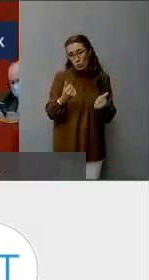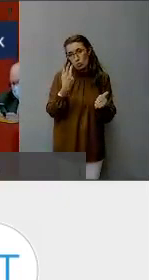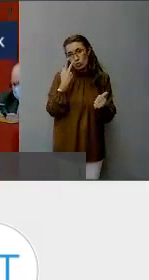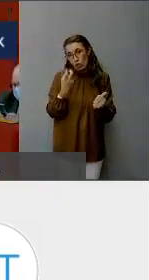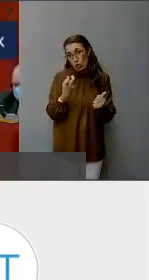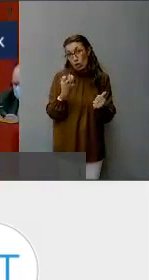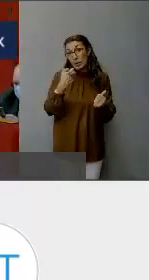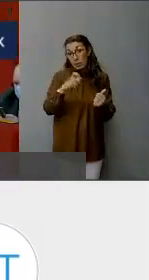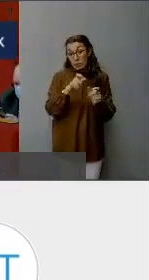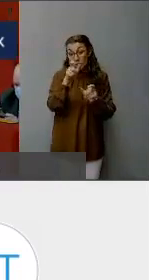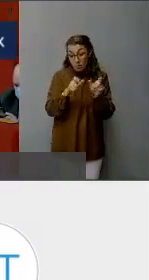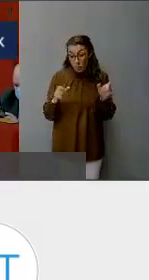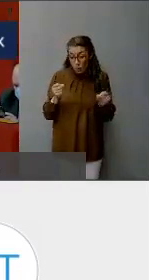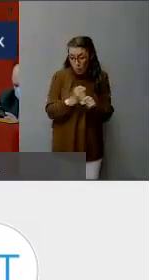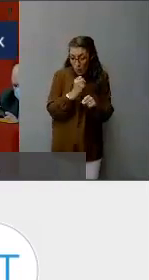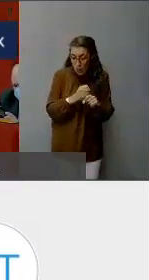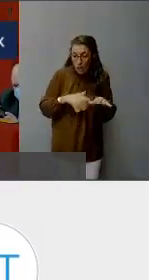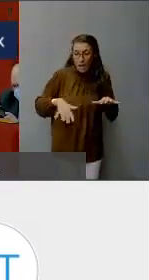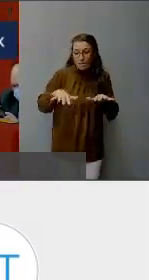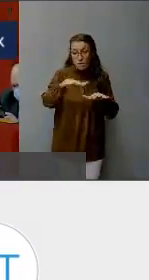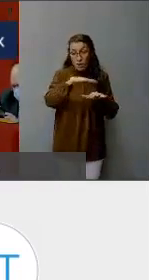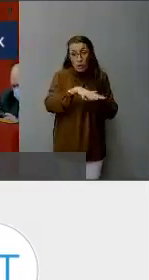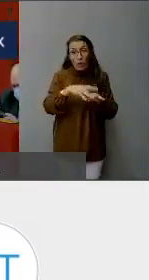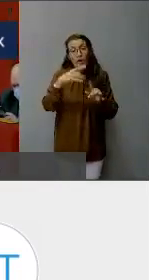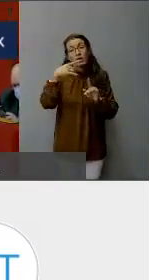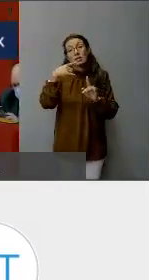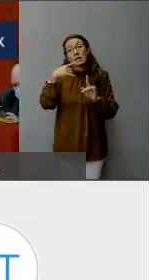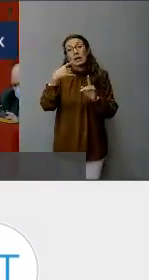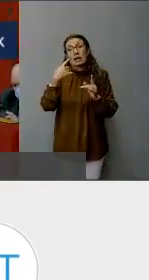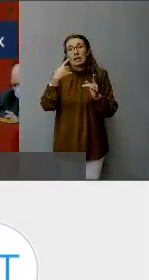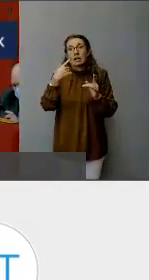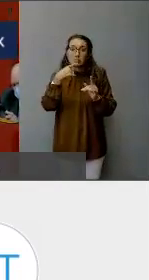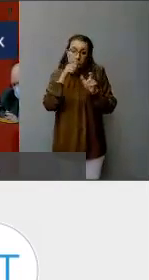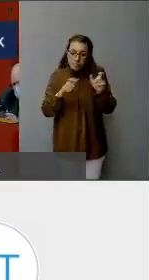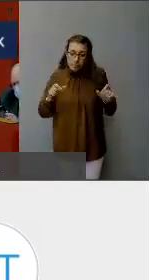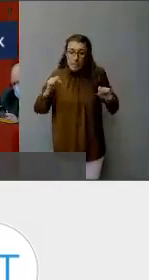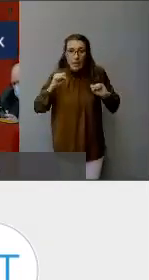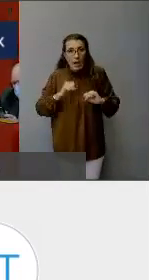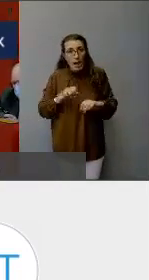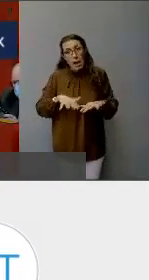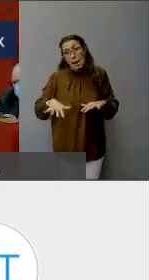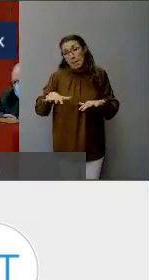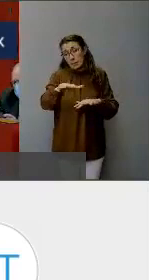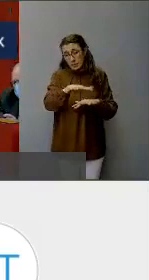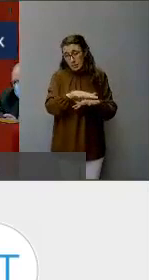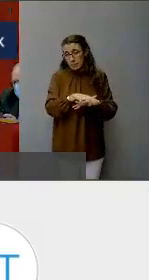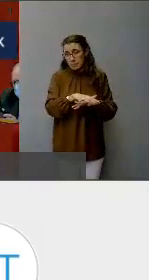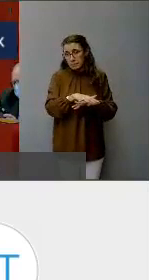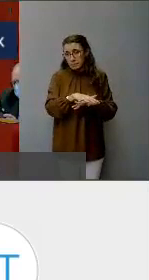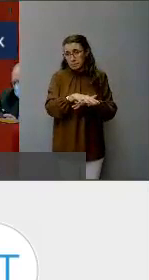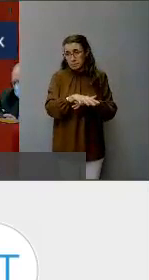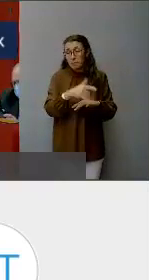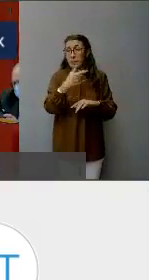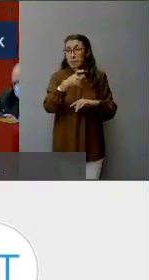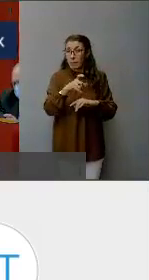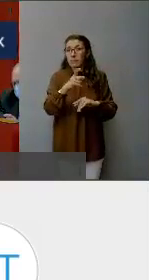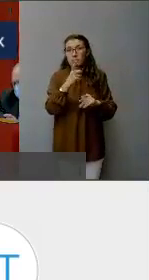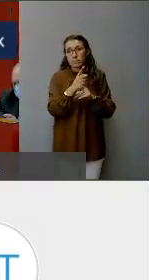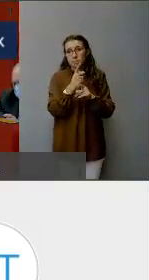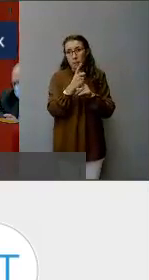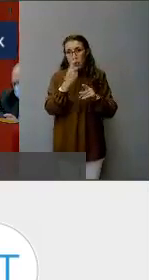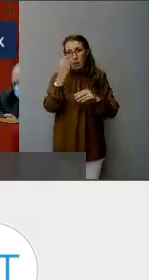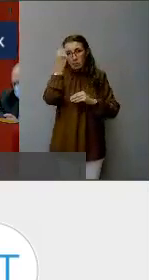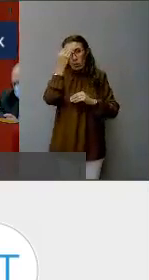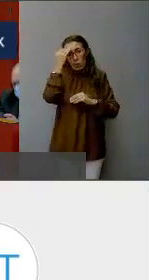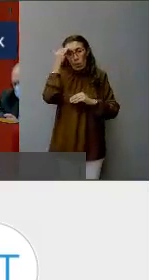chi li lavora a chi li opera kg risiede per cercare di guardare un futuro migliore